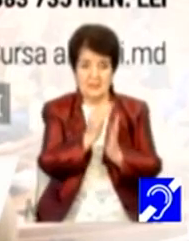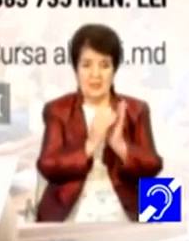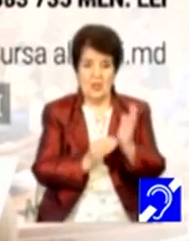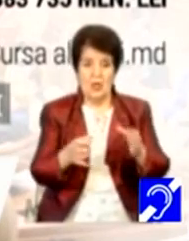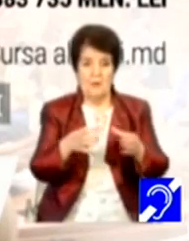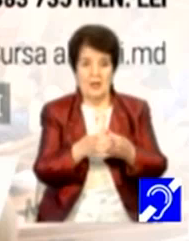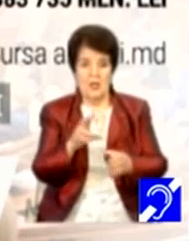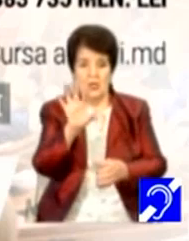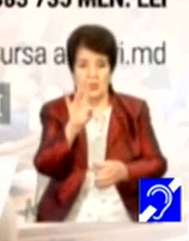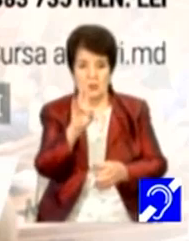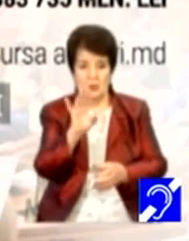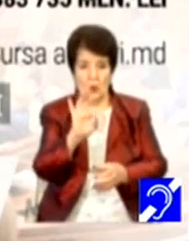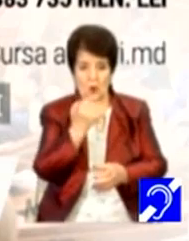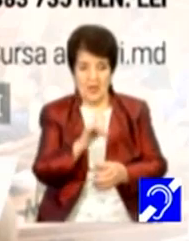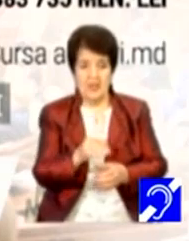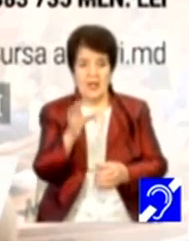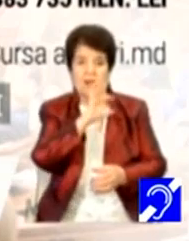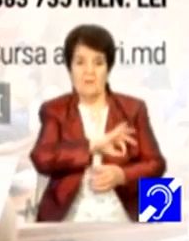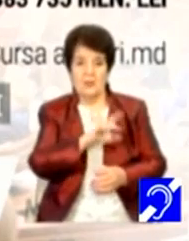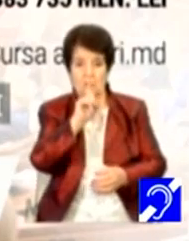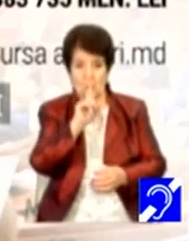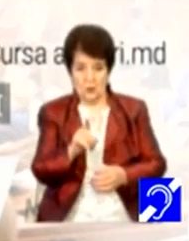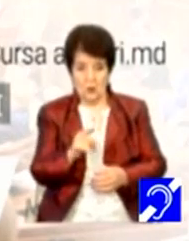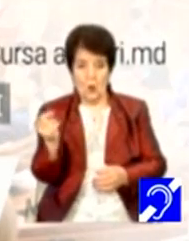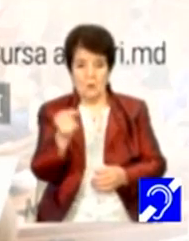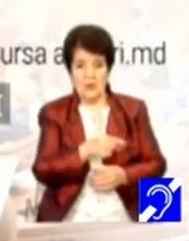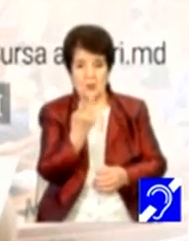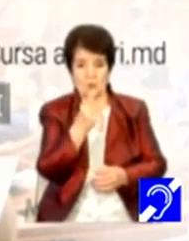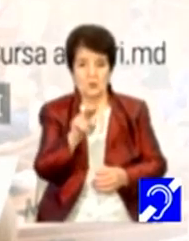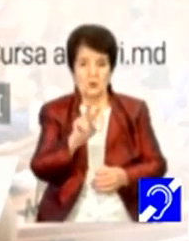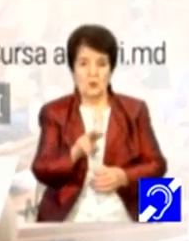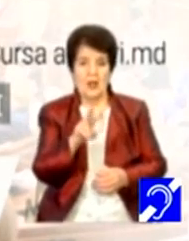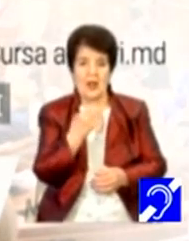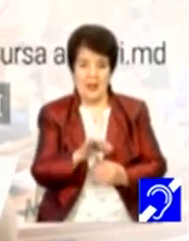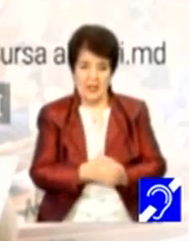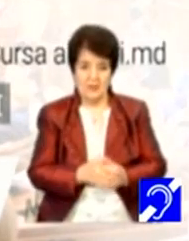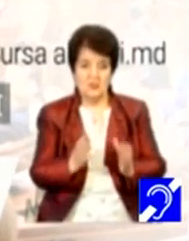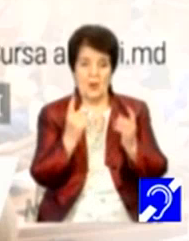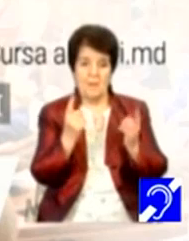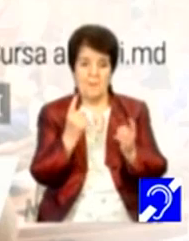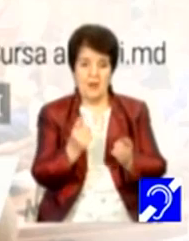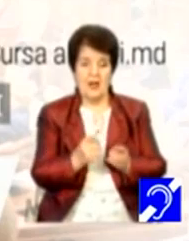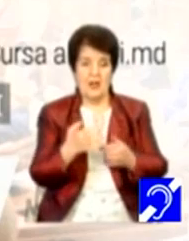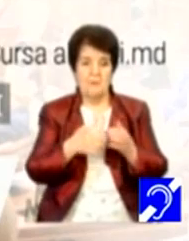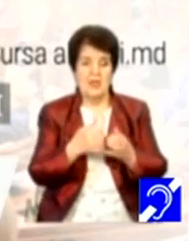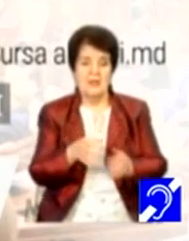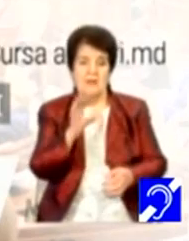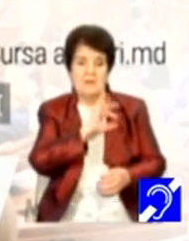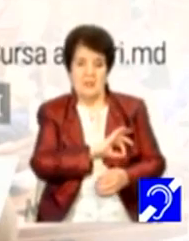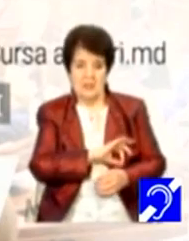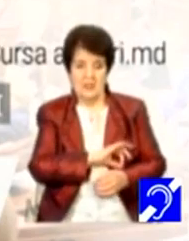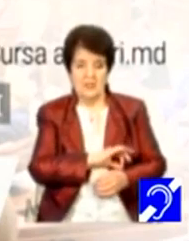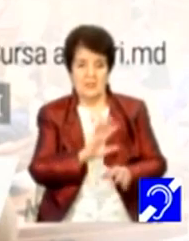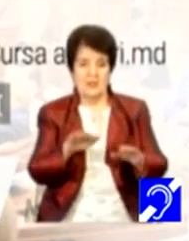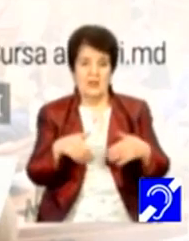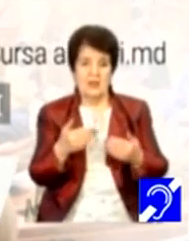Partidului Noi, iar venitul lor mediu lunar e de 1.022 de lei. Cea mai mare medie a veniturilor candidaților